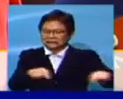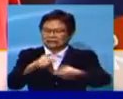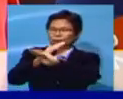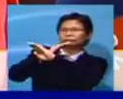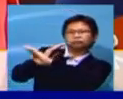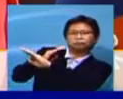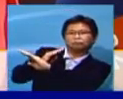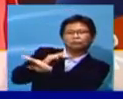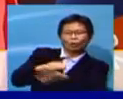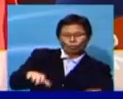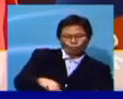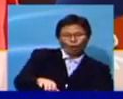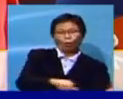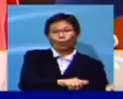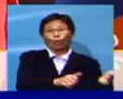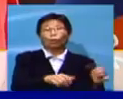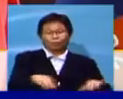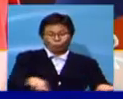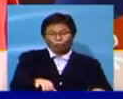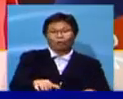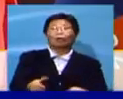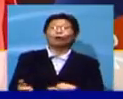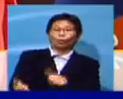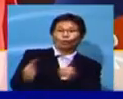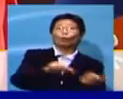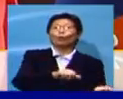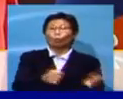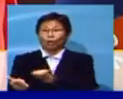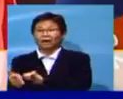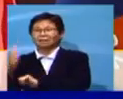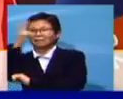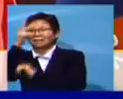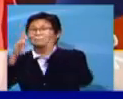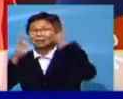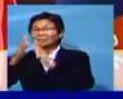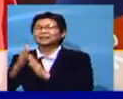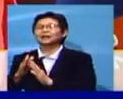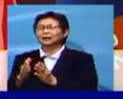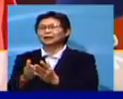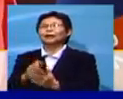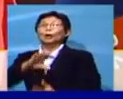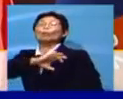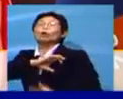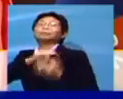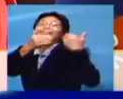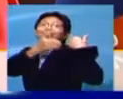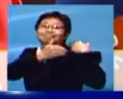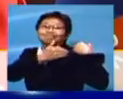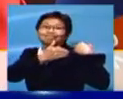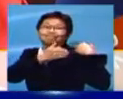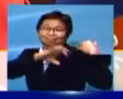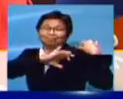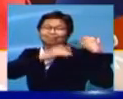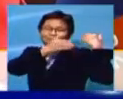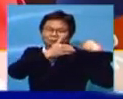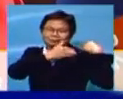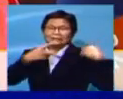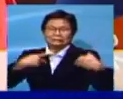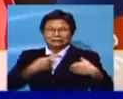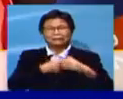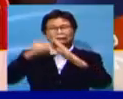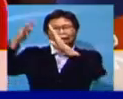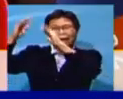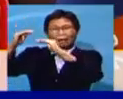dilakukan oleh pihak Kerajaan Malaysia melalui pdrm dan kita harap